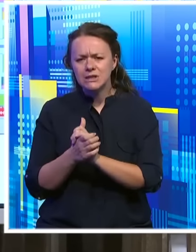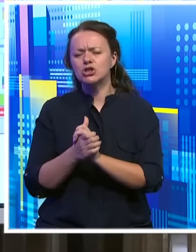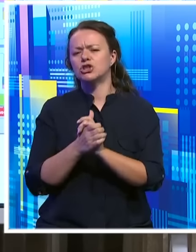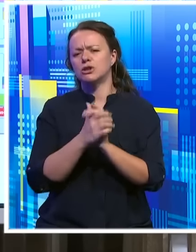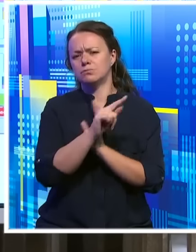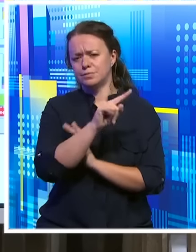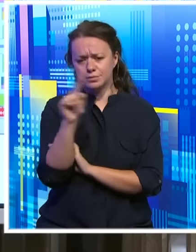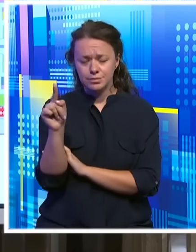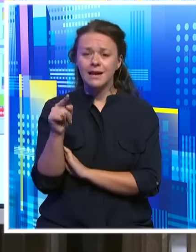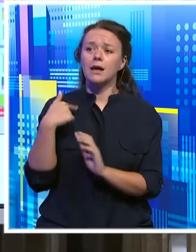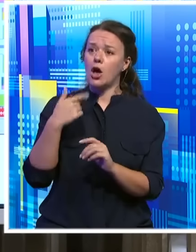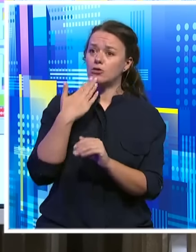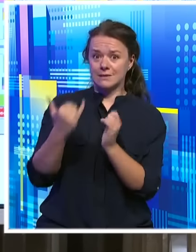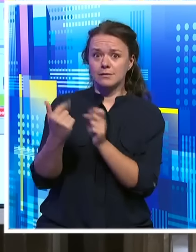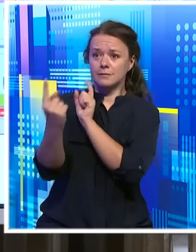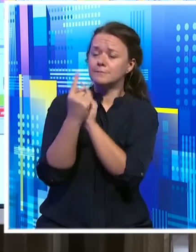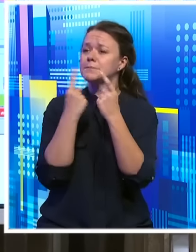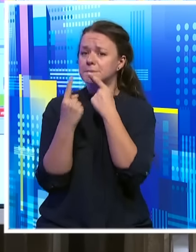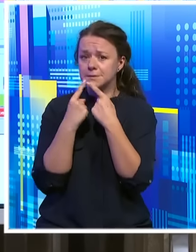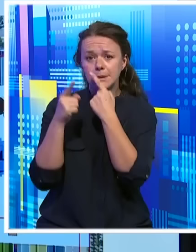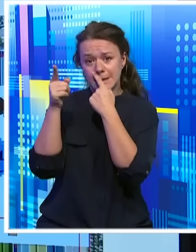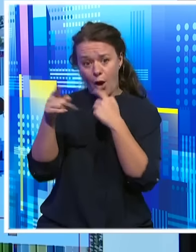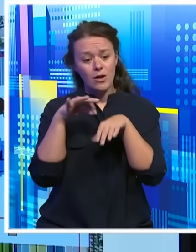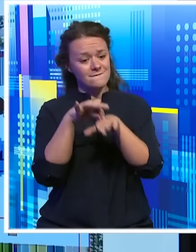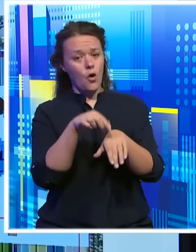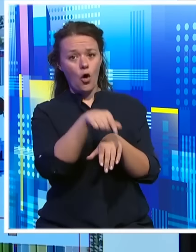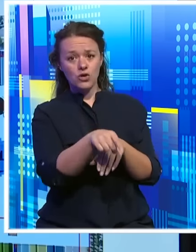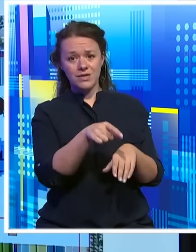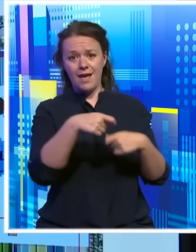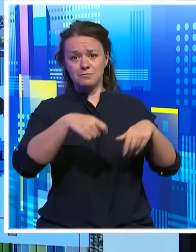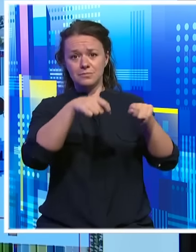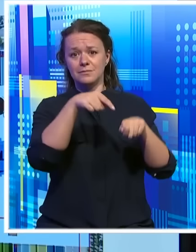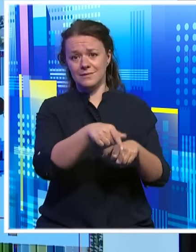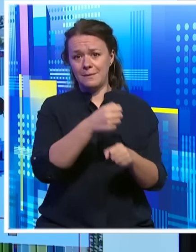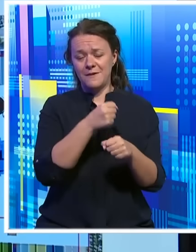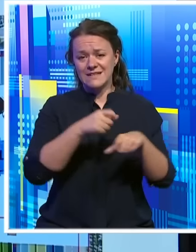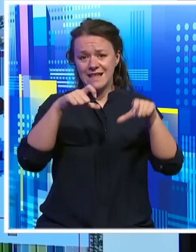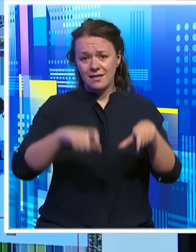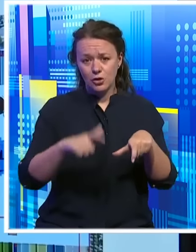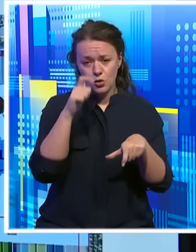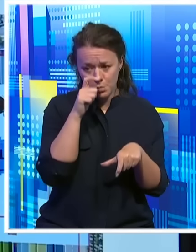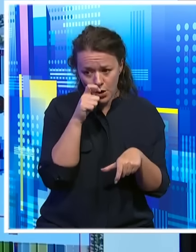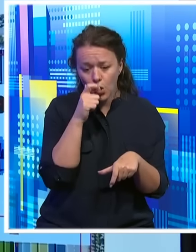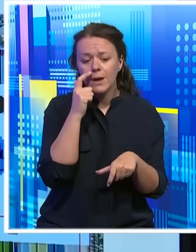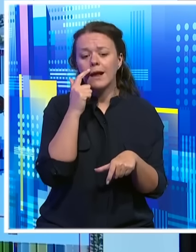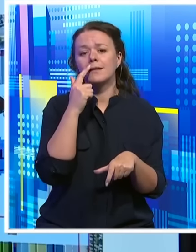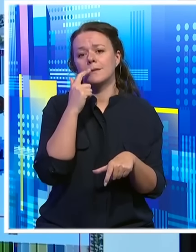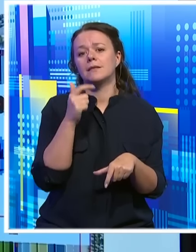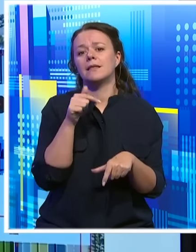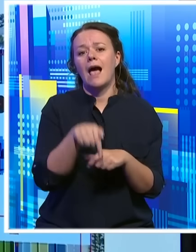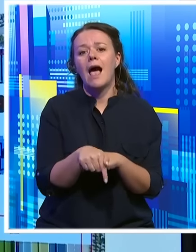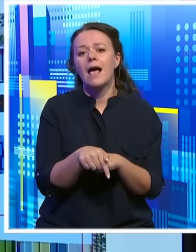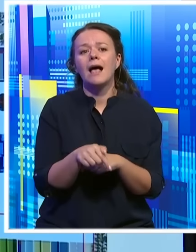ćemo da oni upravljaju ne samo stadionom u Beogradu, već da upravljaju, jer nam je potrebno da imamo ne jedan, pet ili deset događaja, već da imamo